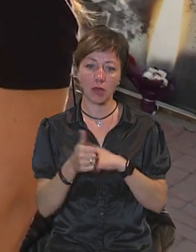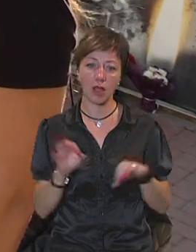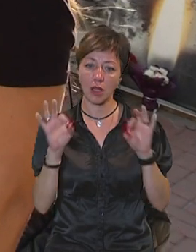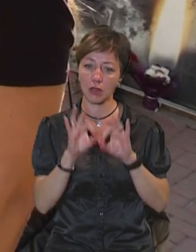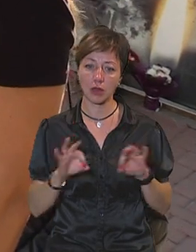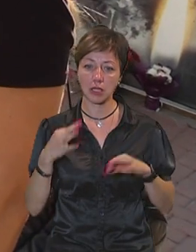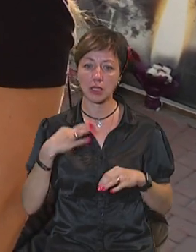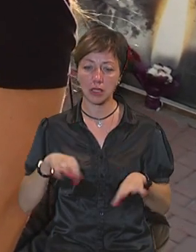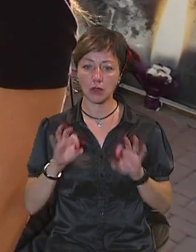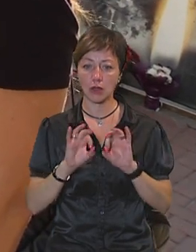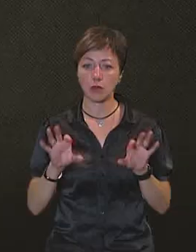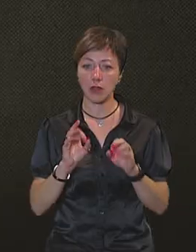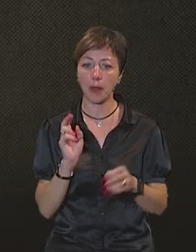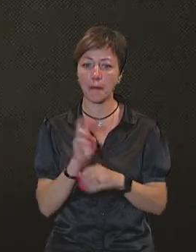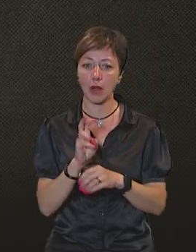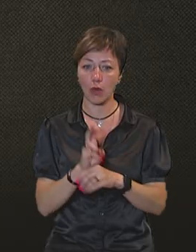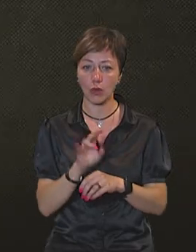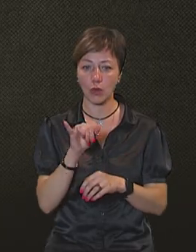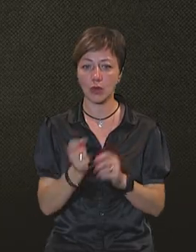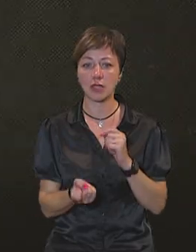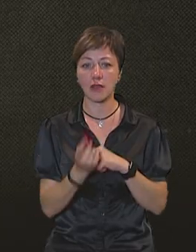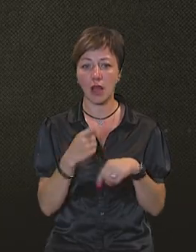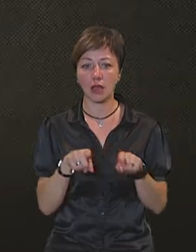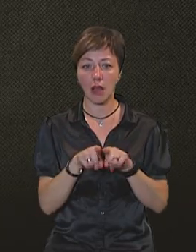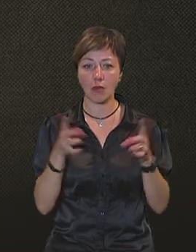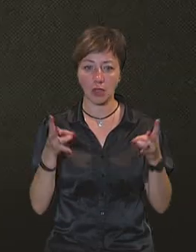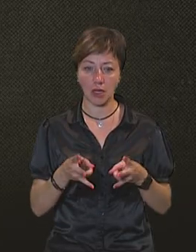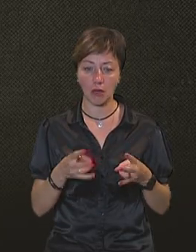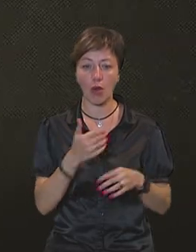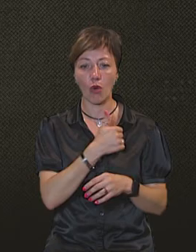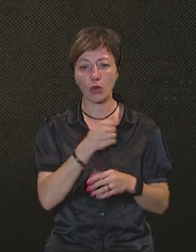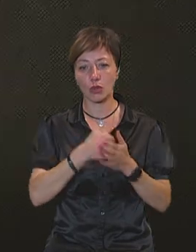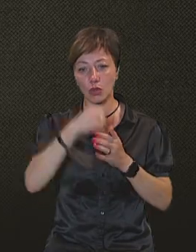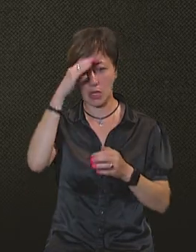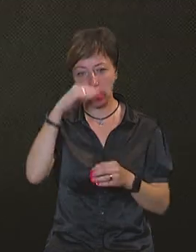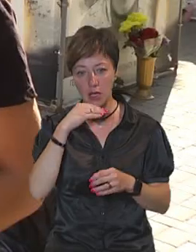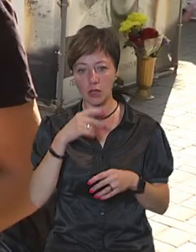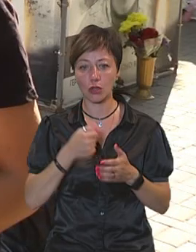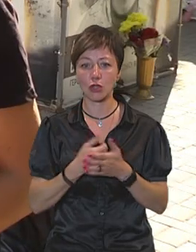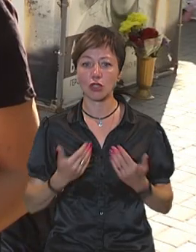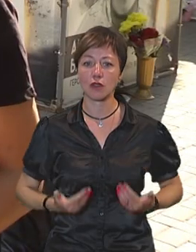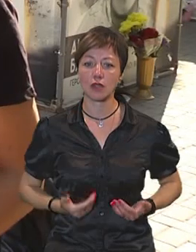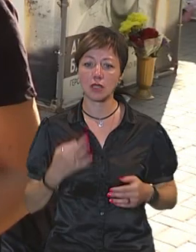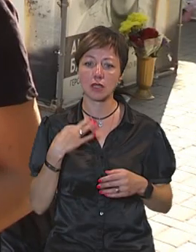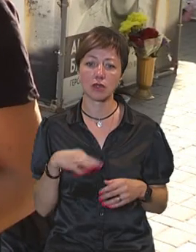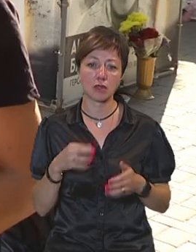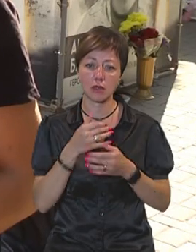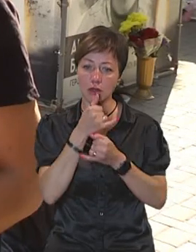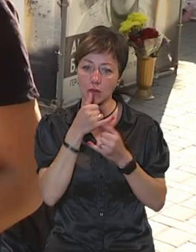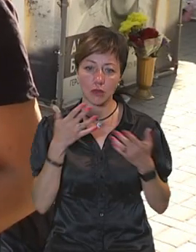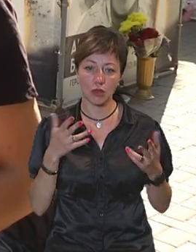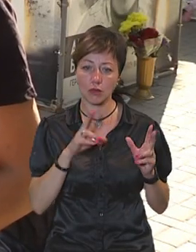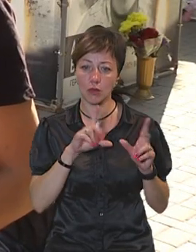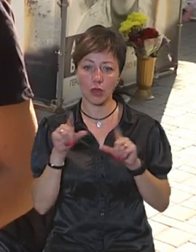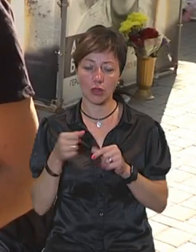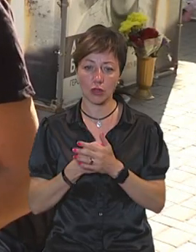разу. Сином, розповіла, приходить, коли в нього з'являється така потреба. Я хочу до тата, до живого. Я кажу, синочку, ми не можемо